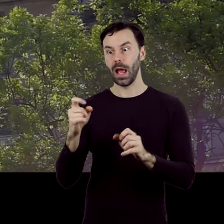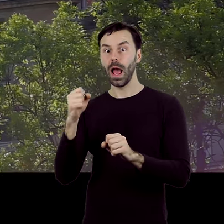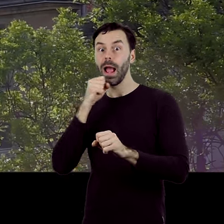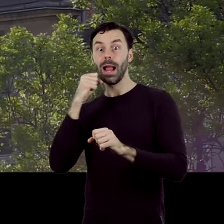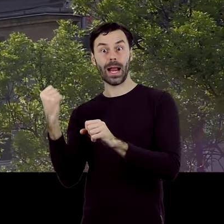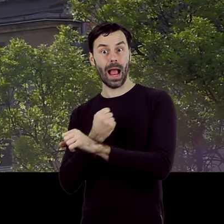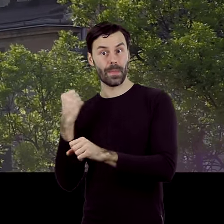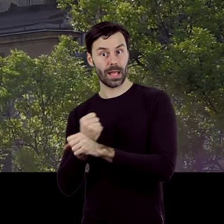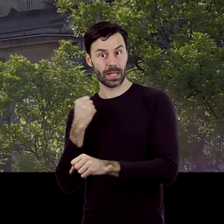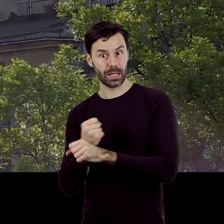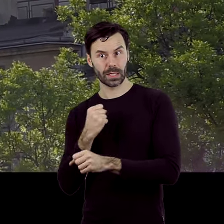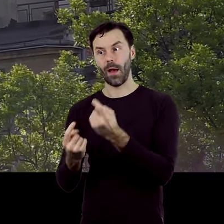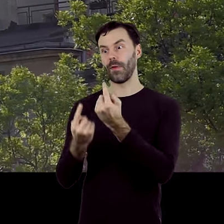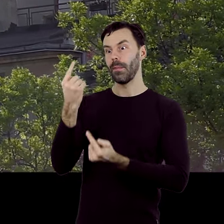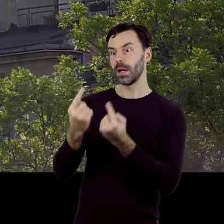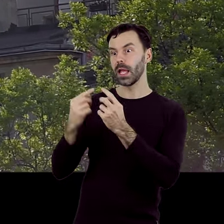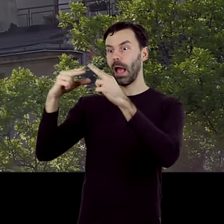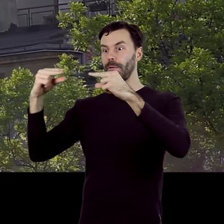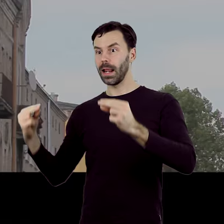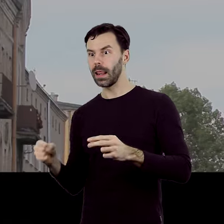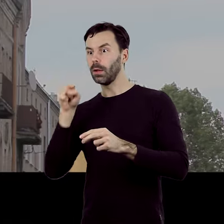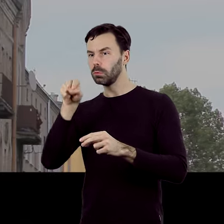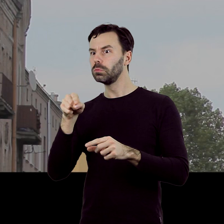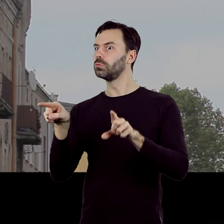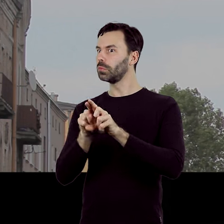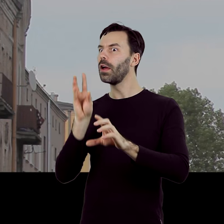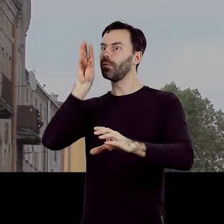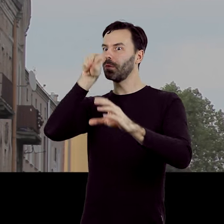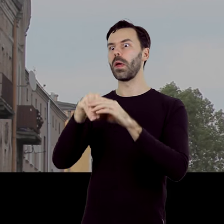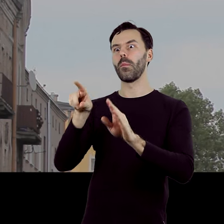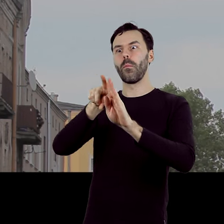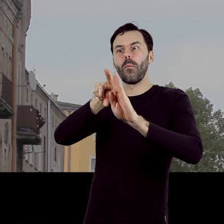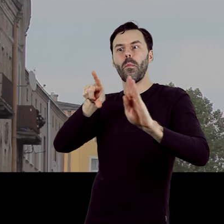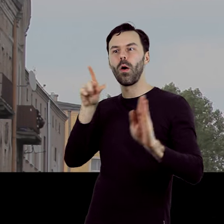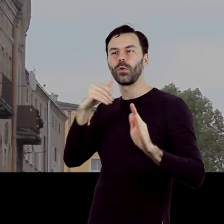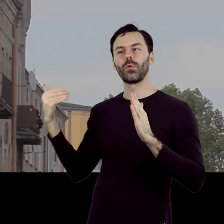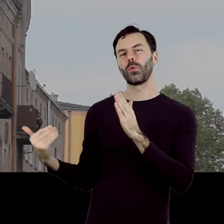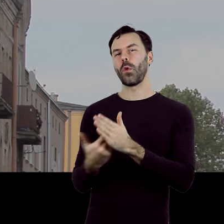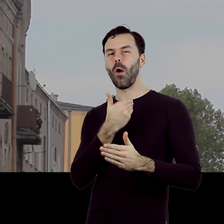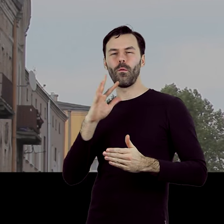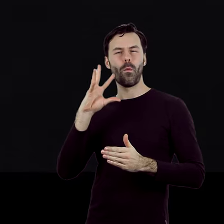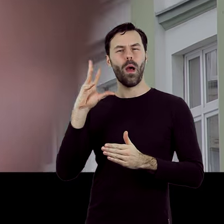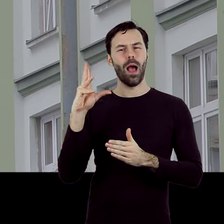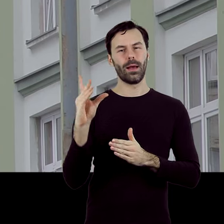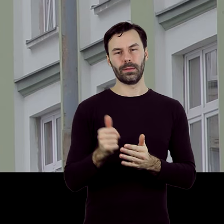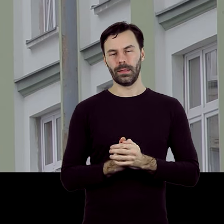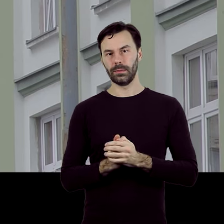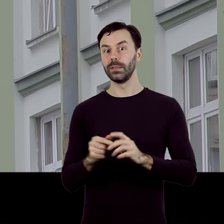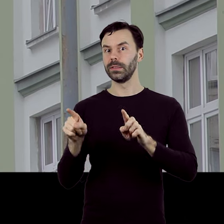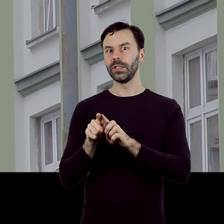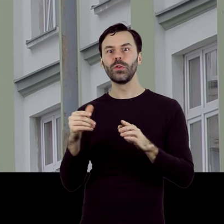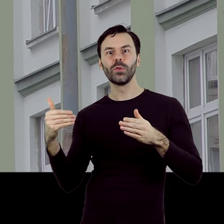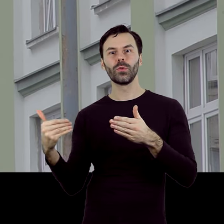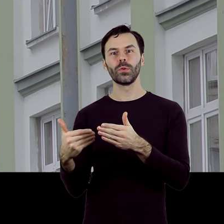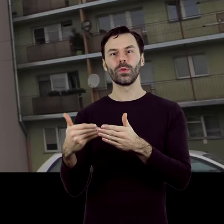Pośród wiekowych kamienic, fabryk i willi pojawiają się plomby w zabudowie, nowe kompleksy mieszkalne. Kolejne